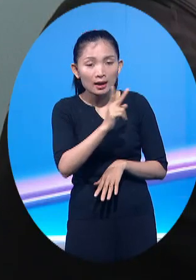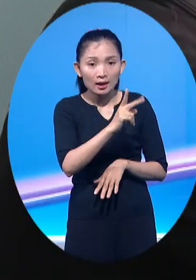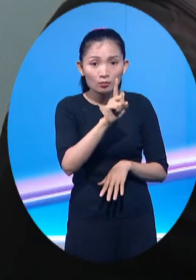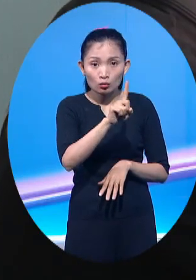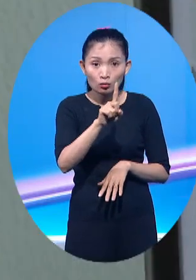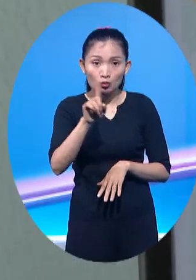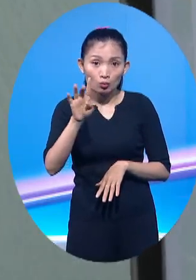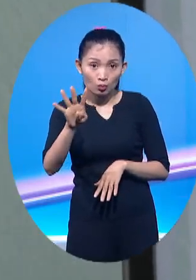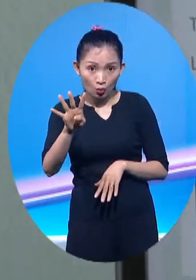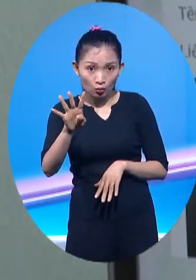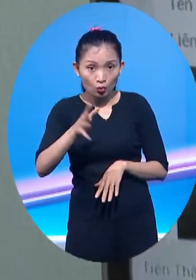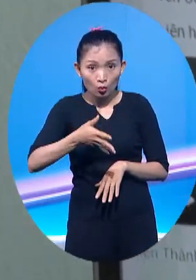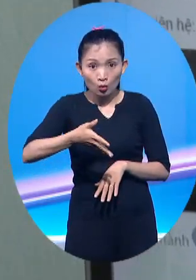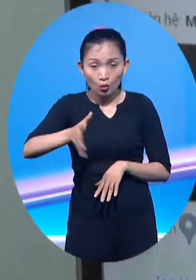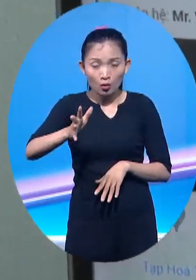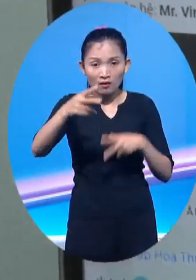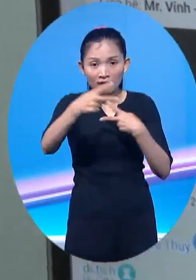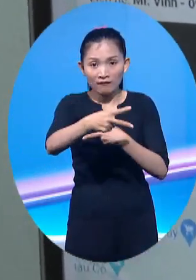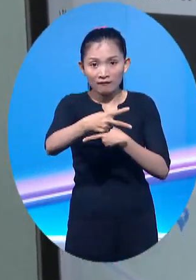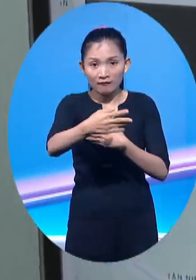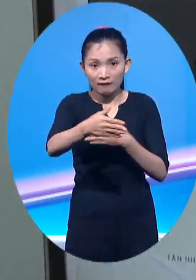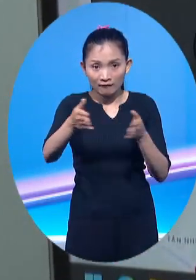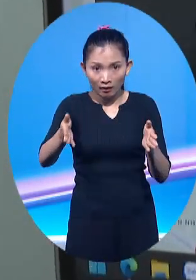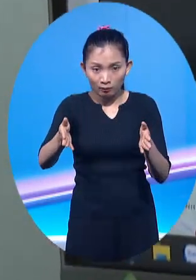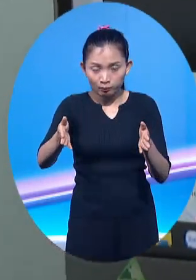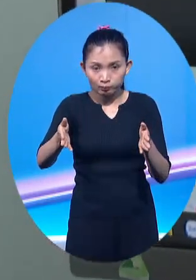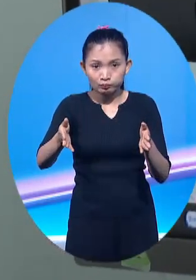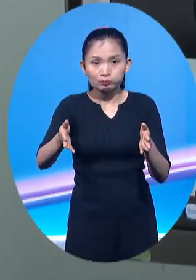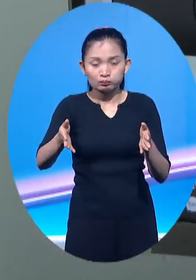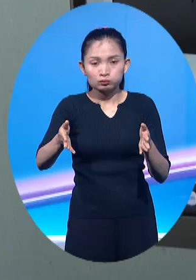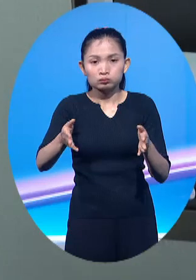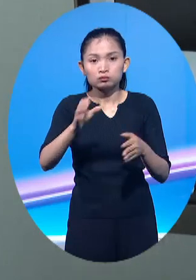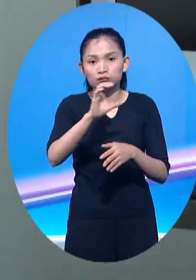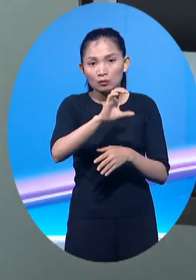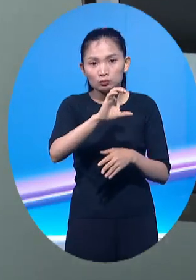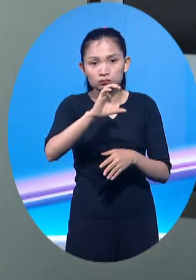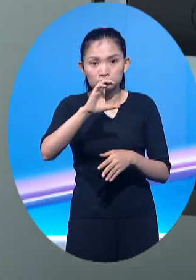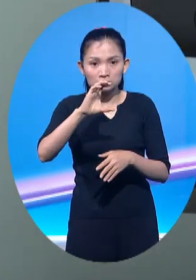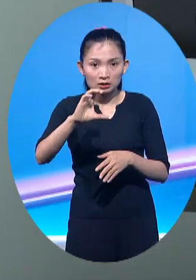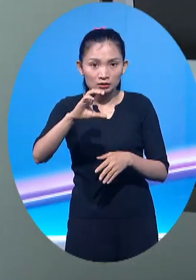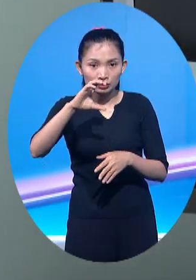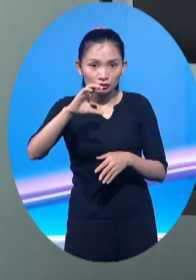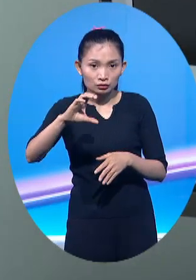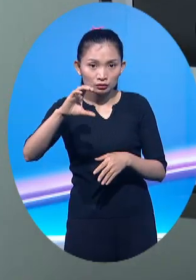Phòng Cảnh sát Phòng cháy chữa cháy và Cứu nạn Cứu hộ Thành phố Hồ Chí Minh cũng như các tổ liên gia phòng cháy chữa cháy cơ sở.